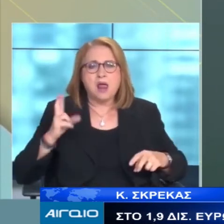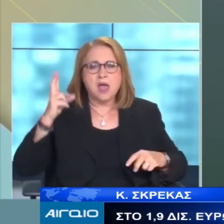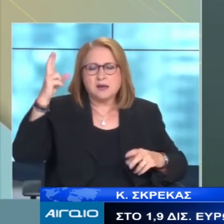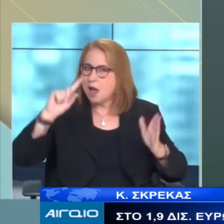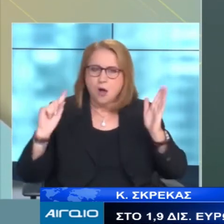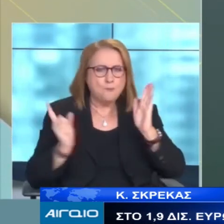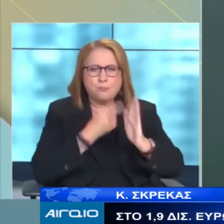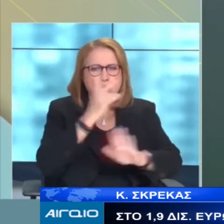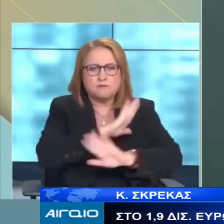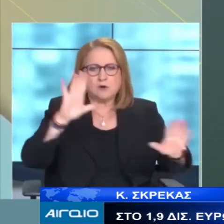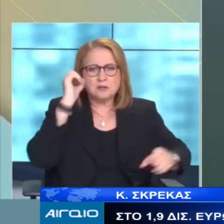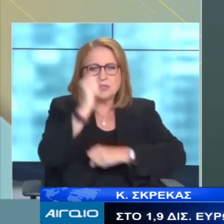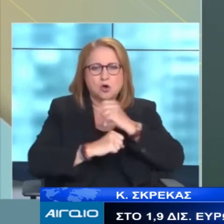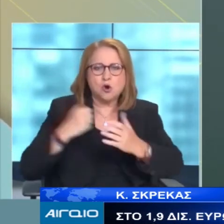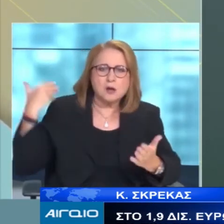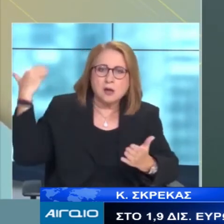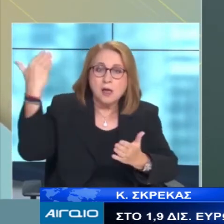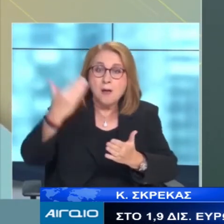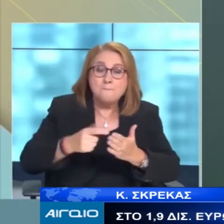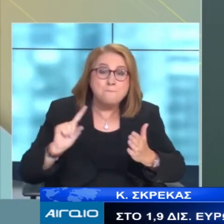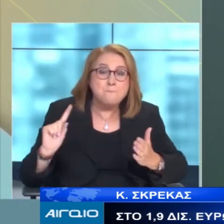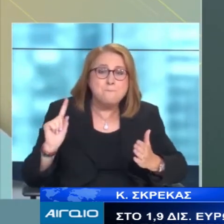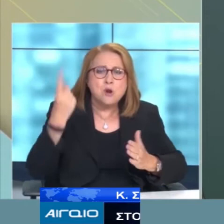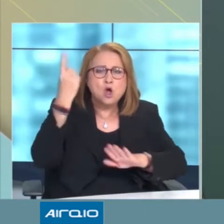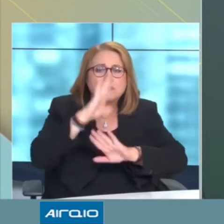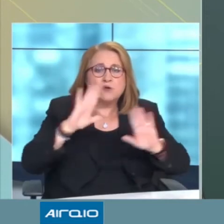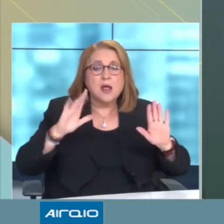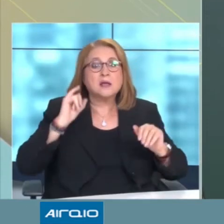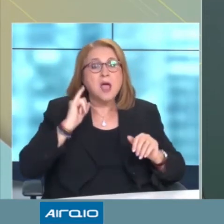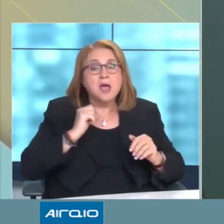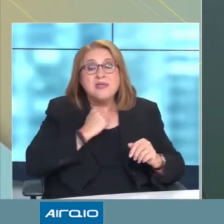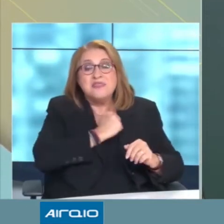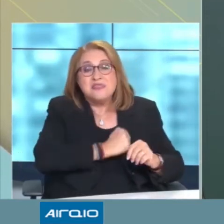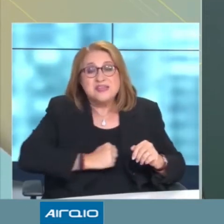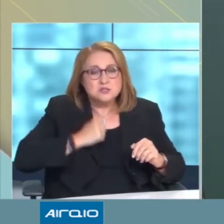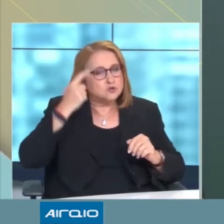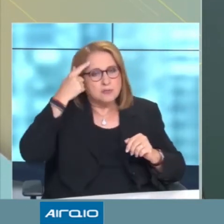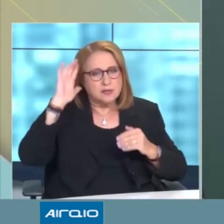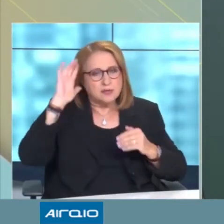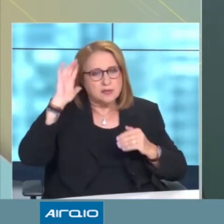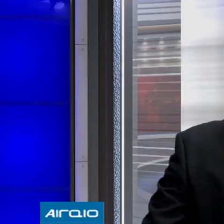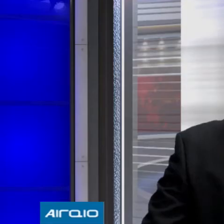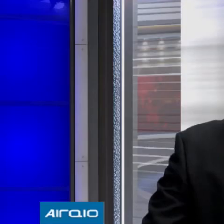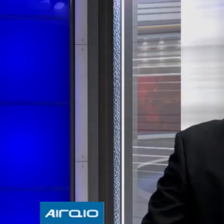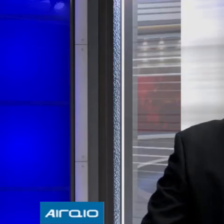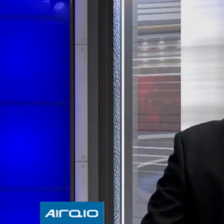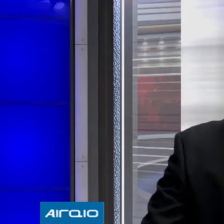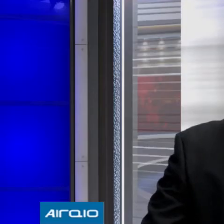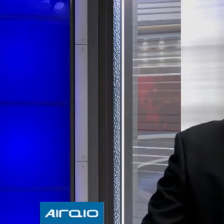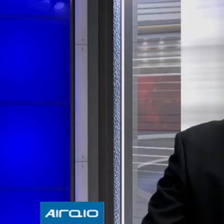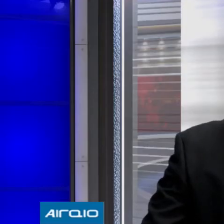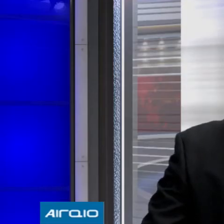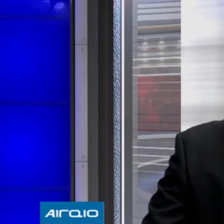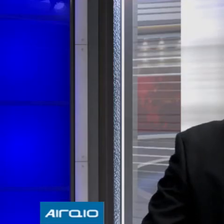πρωτοφανή σε μέγεθος και άγνωστη σε διάρκεια ενεργειακή κρίση που πλήττει ολόκληρη την Ευρώπη.